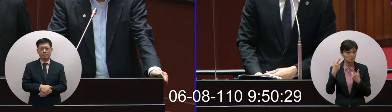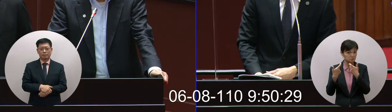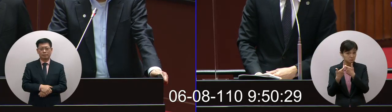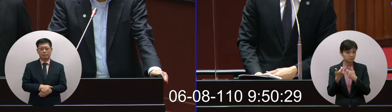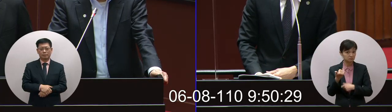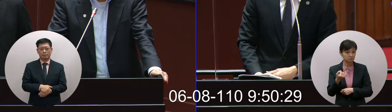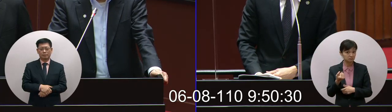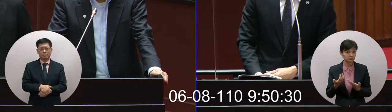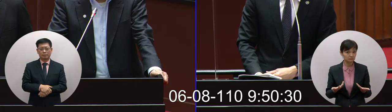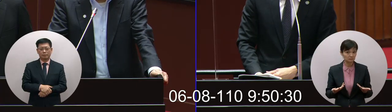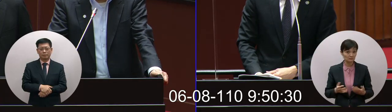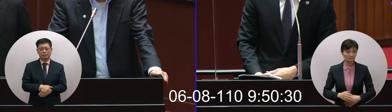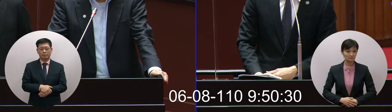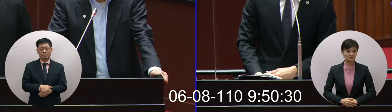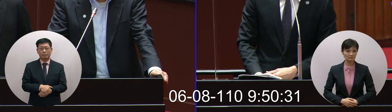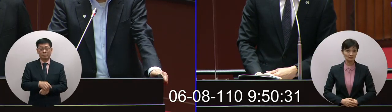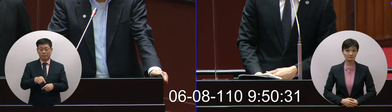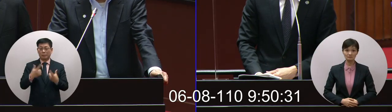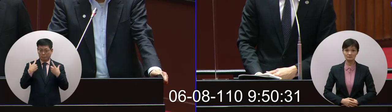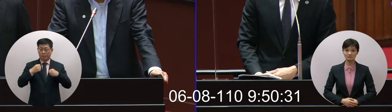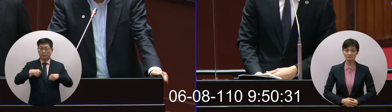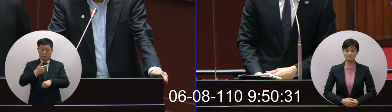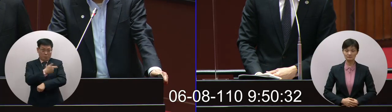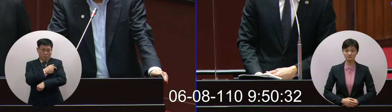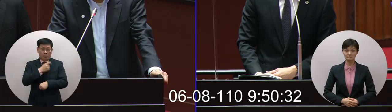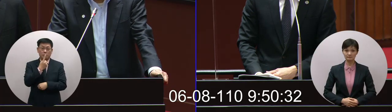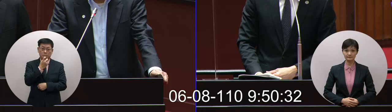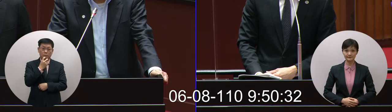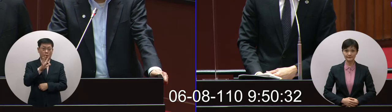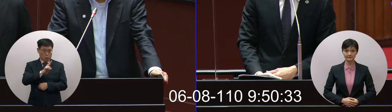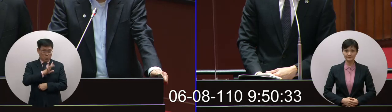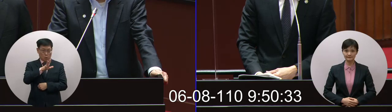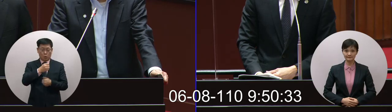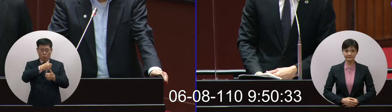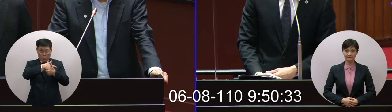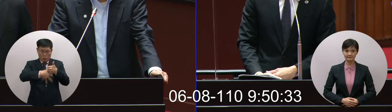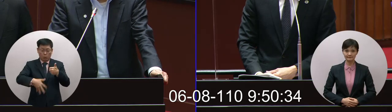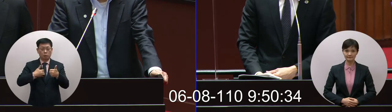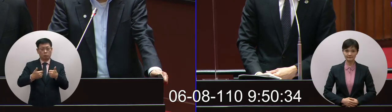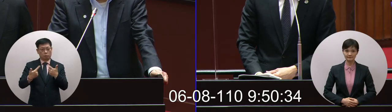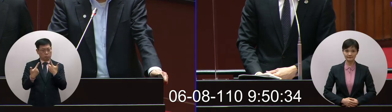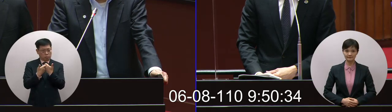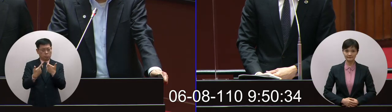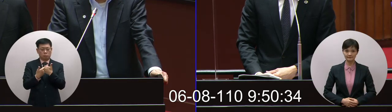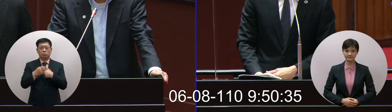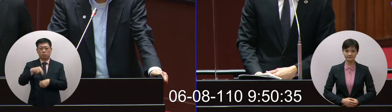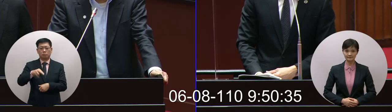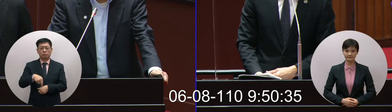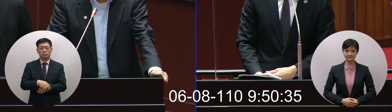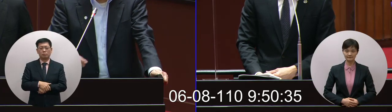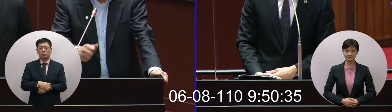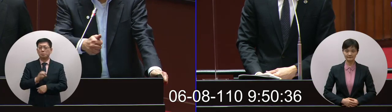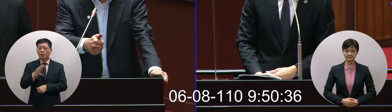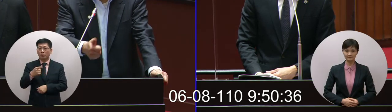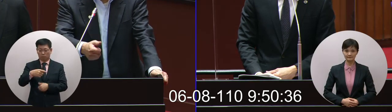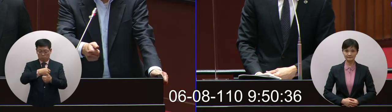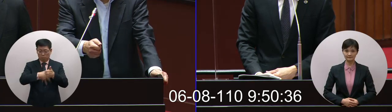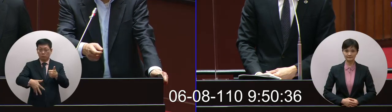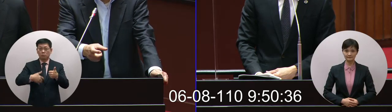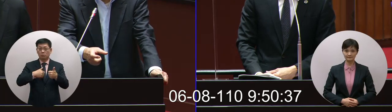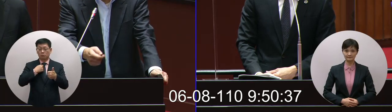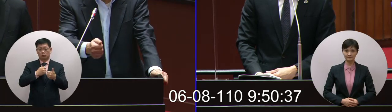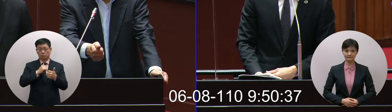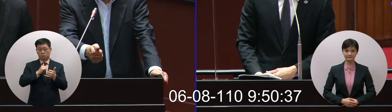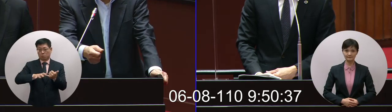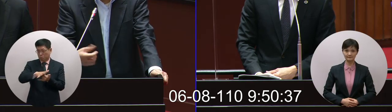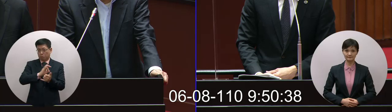愿？ 当然，在打疫苗，中央有一个系统，我相信是大家拢会配合啦。因为这個系统你大家拢